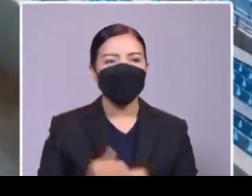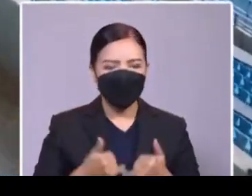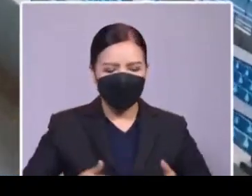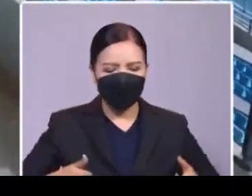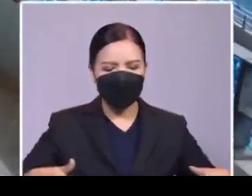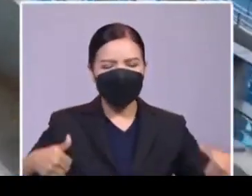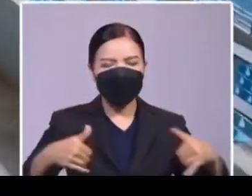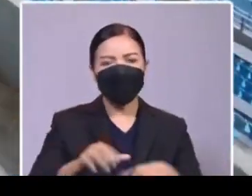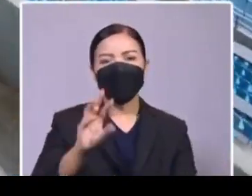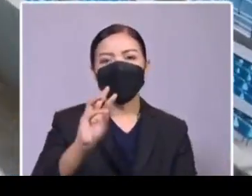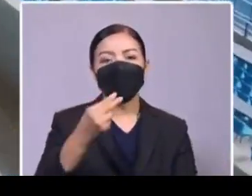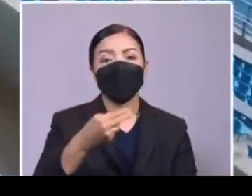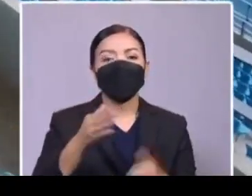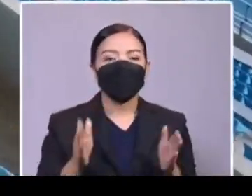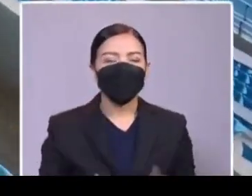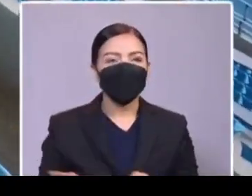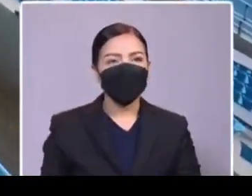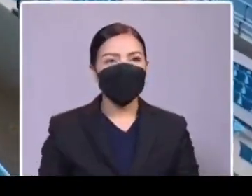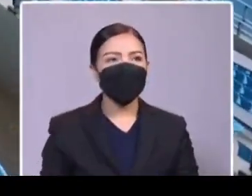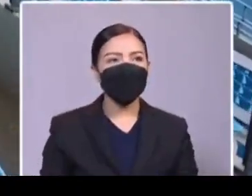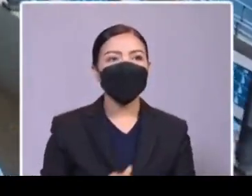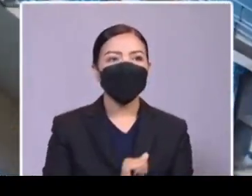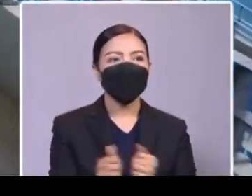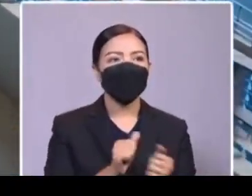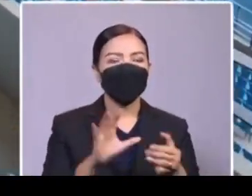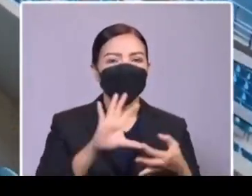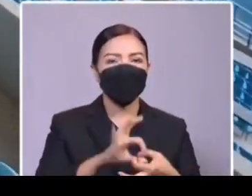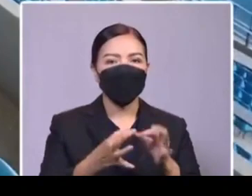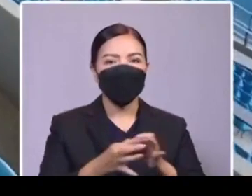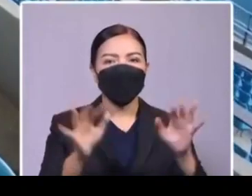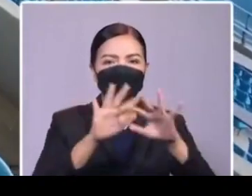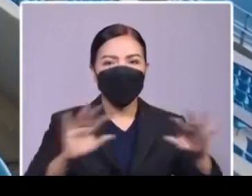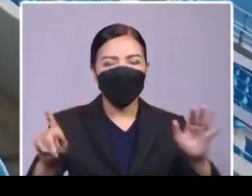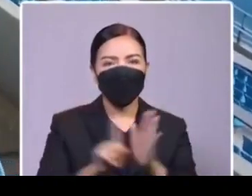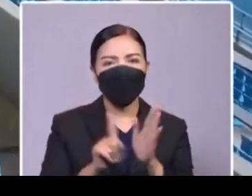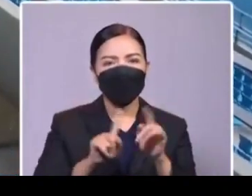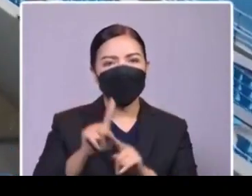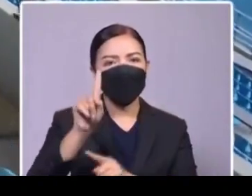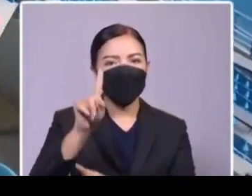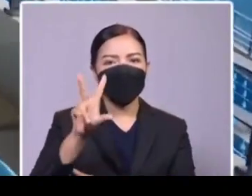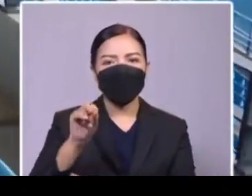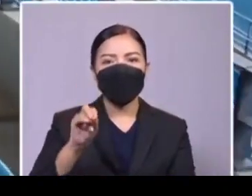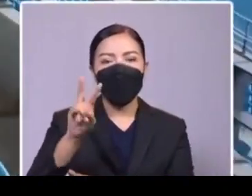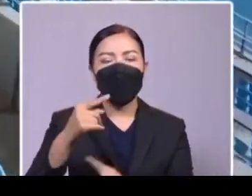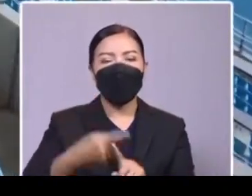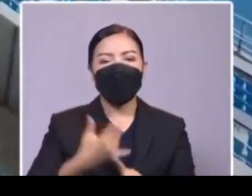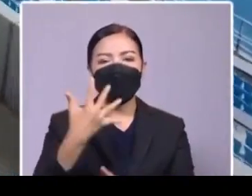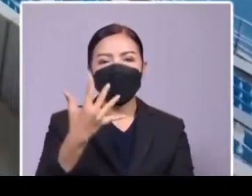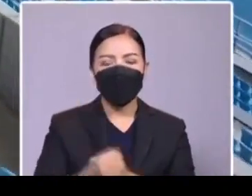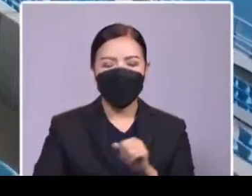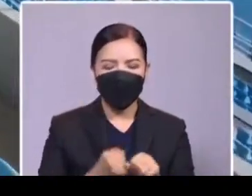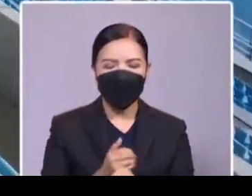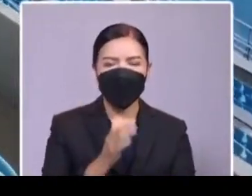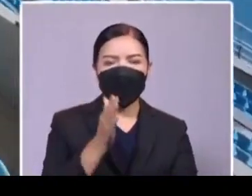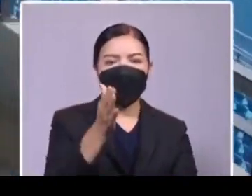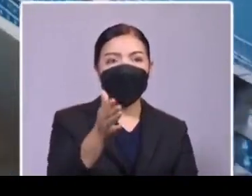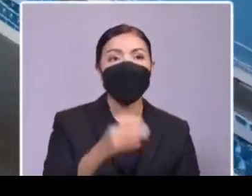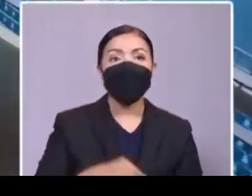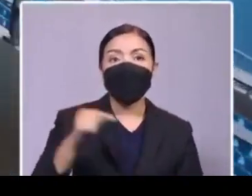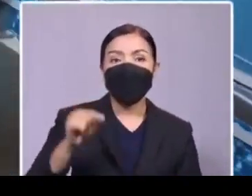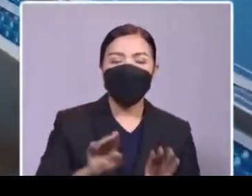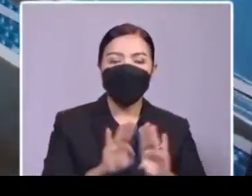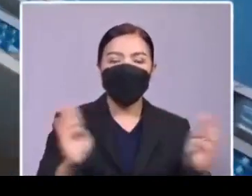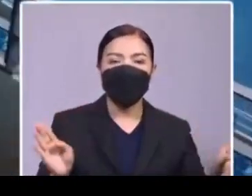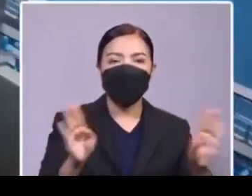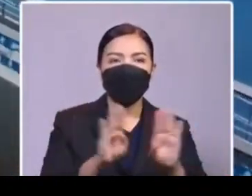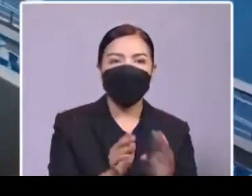คนด้วยกันนะครับแล้วก็เตรียมที่จะใช้แข่งขันกีฬาซีเกมส์ครั้งที่32นะครับเดือนพฤษภาคมปีหน้านะครับนอกจากที่ใช้พิธีเปิด